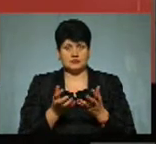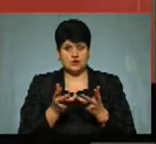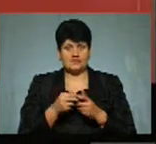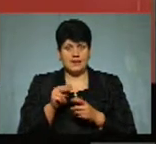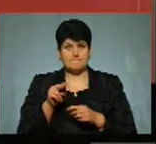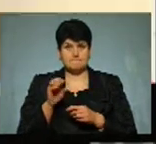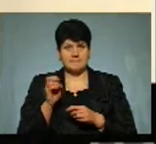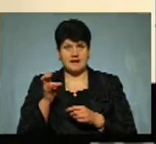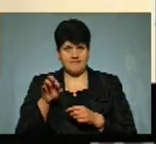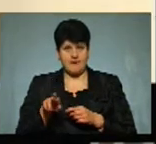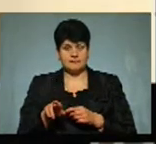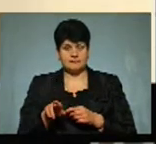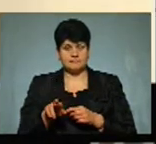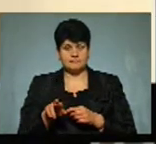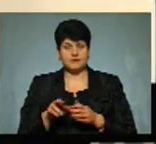так?